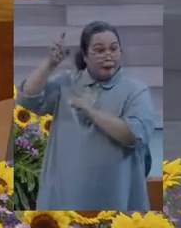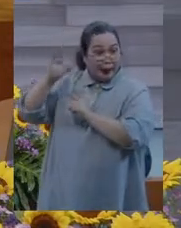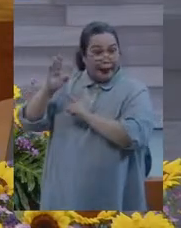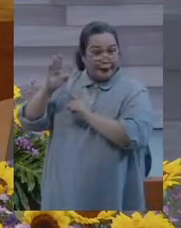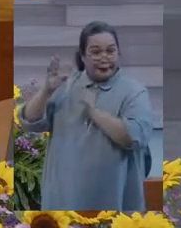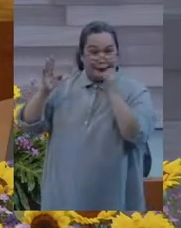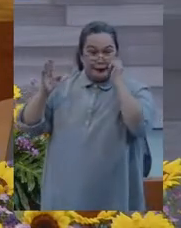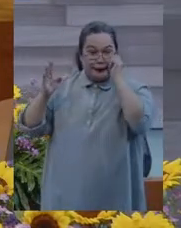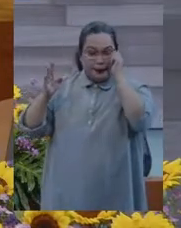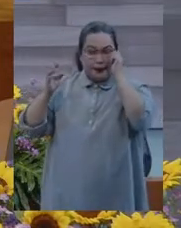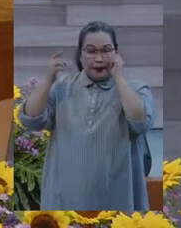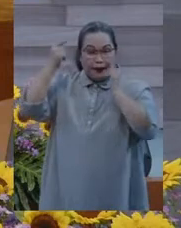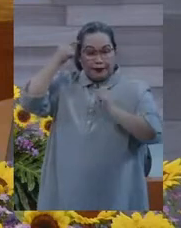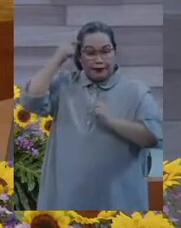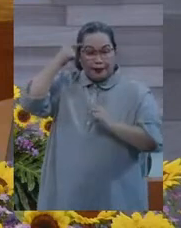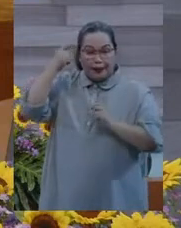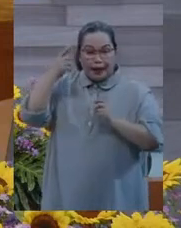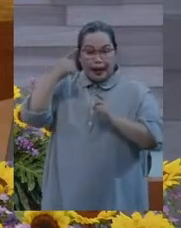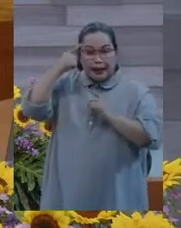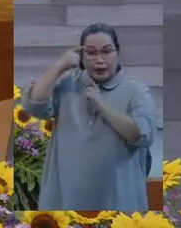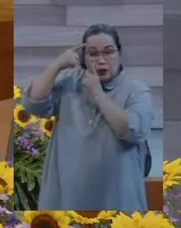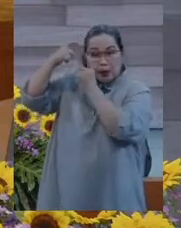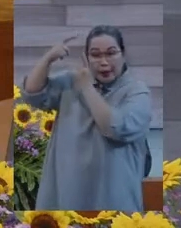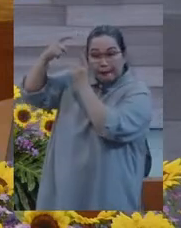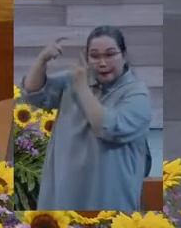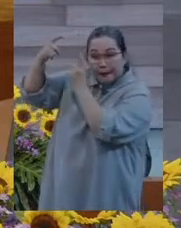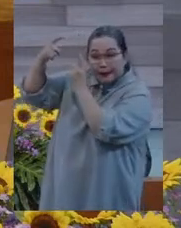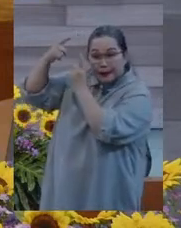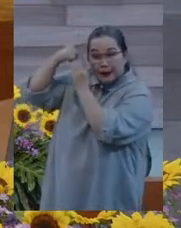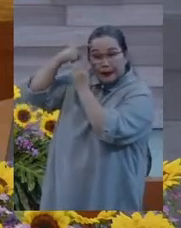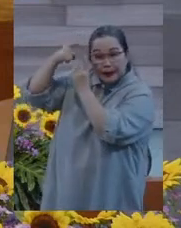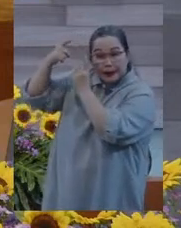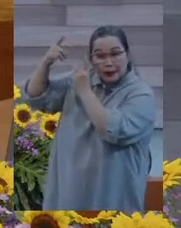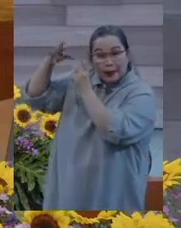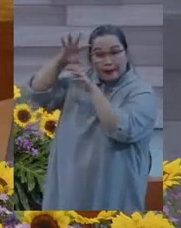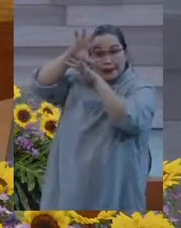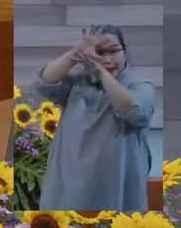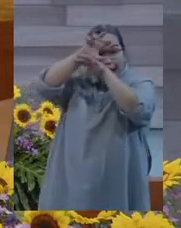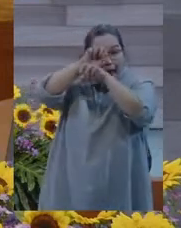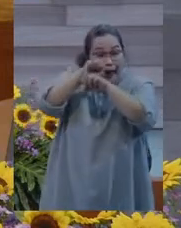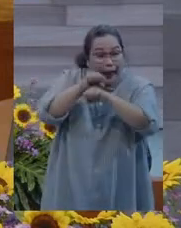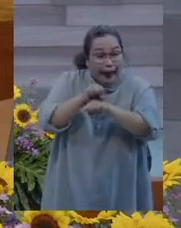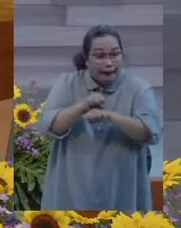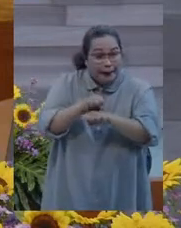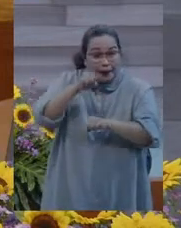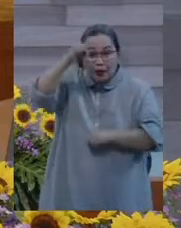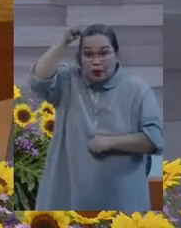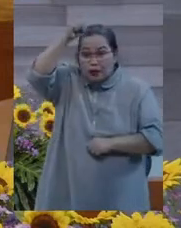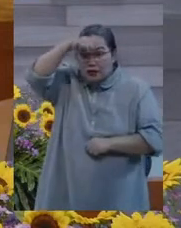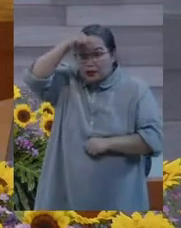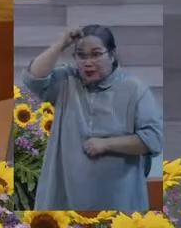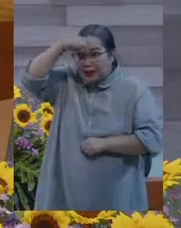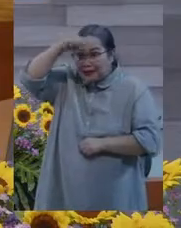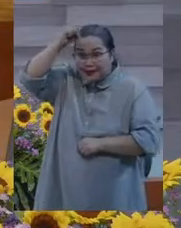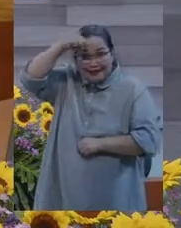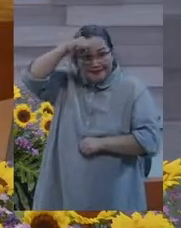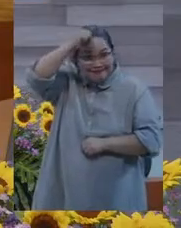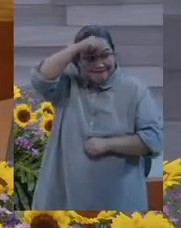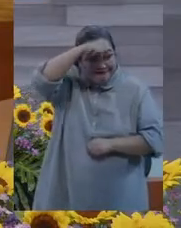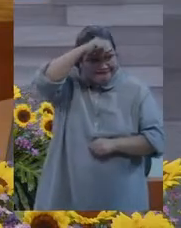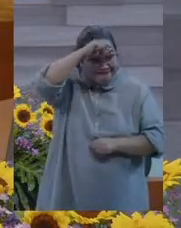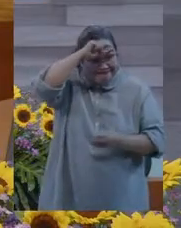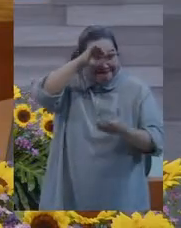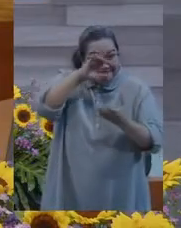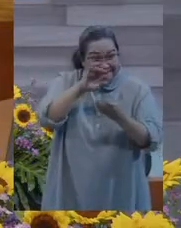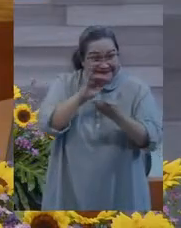sa Diyos. Mga panaginip, mga pamahiin, mga superstitious belief.